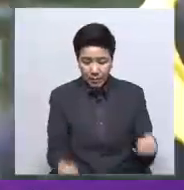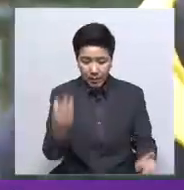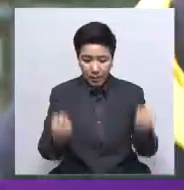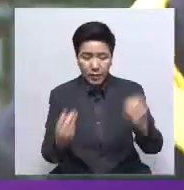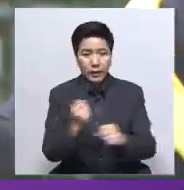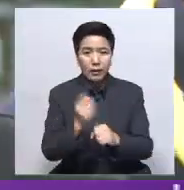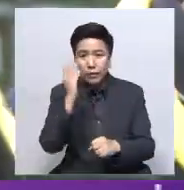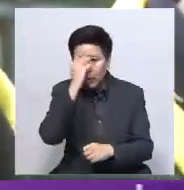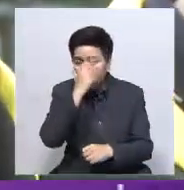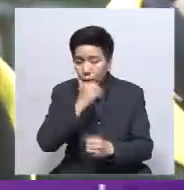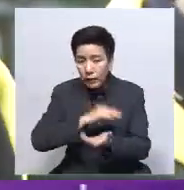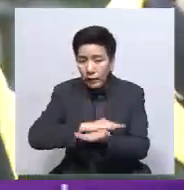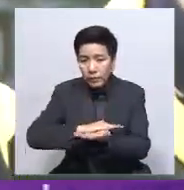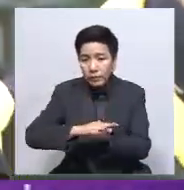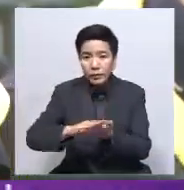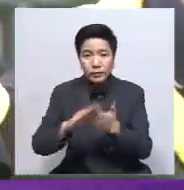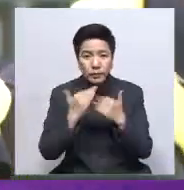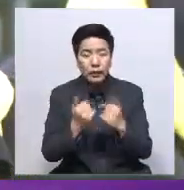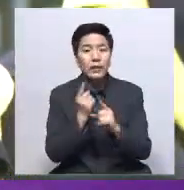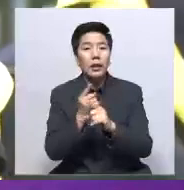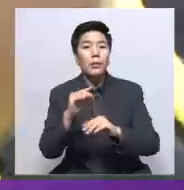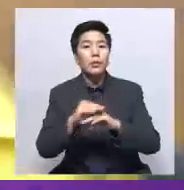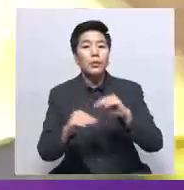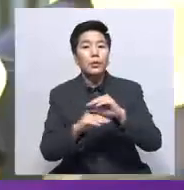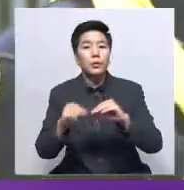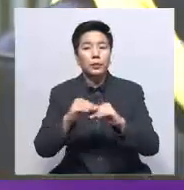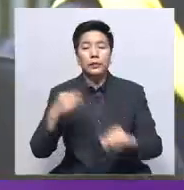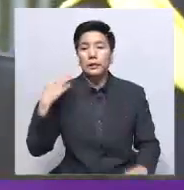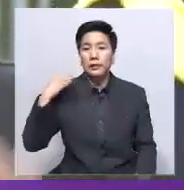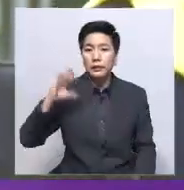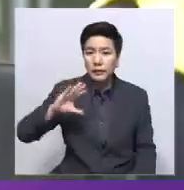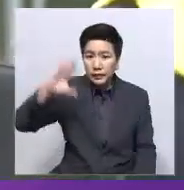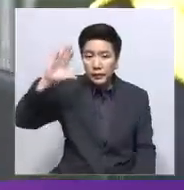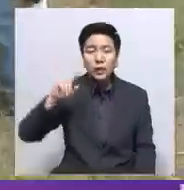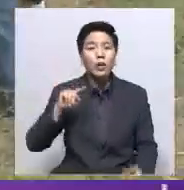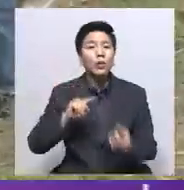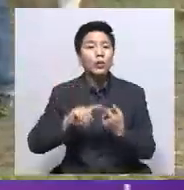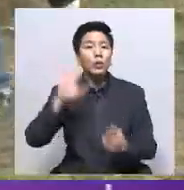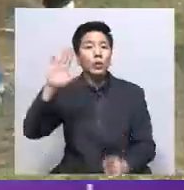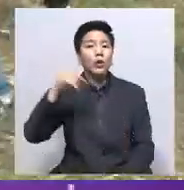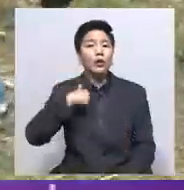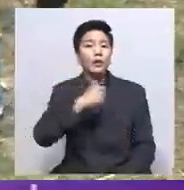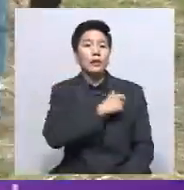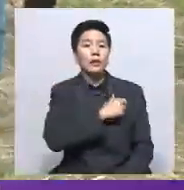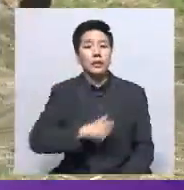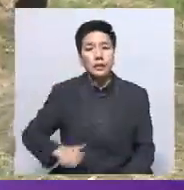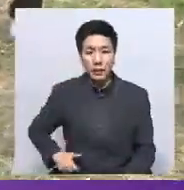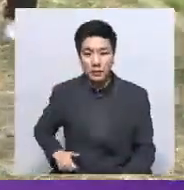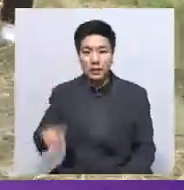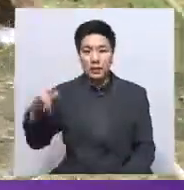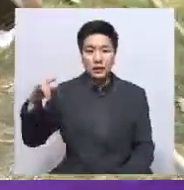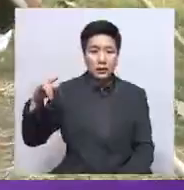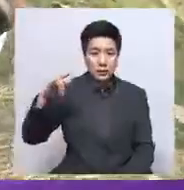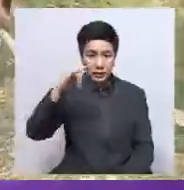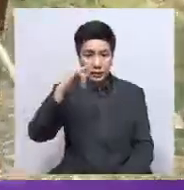รับภูมิทัศน์ให้มีความเป็นระเบียบเรียบร้อยตามโครงการจิตอาสาพระราชทานของสมเด็จพระเจ้าอยู่หัวมหาวชิราลงก